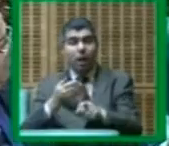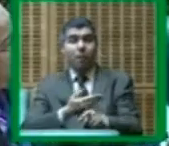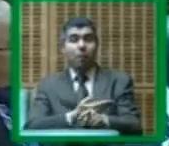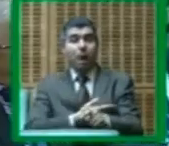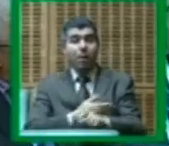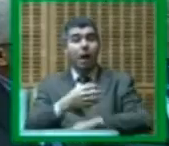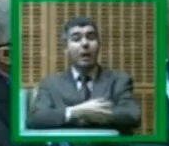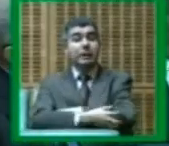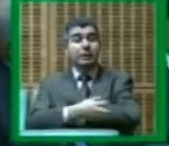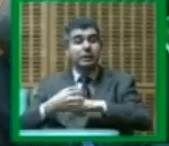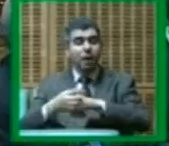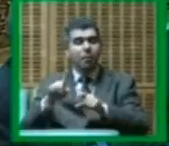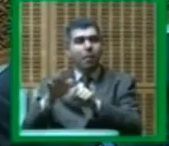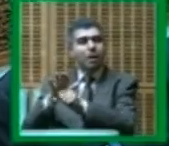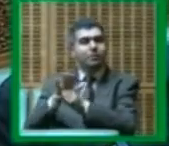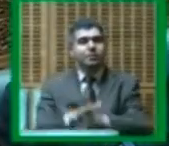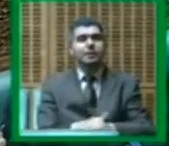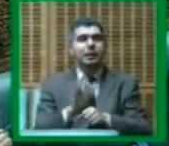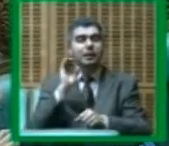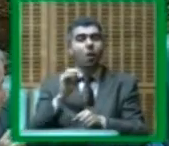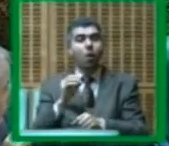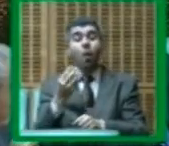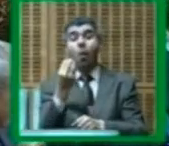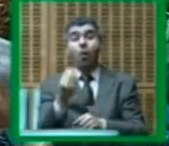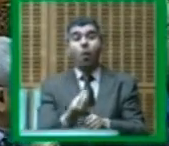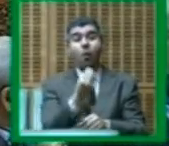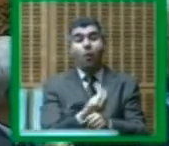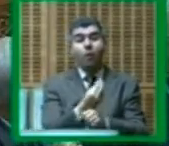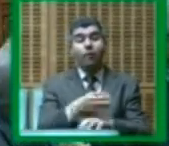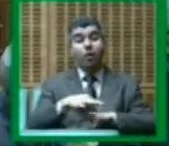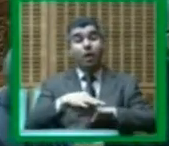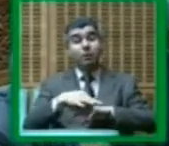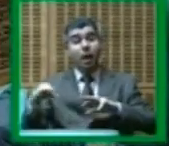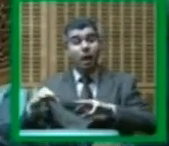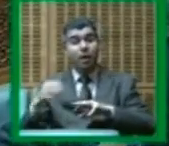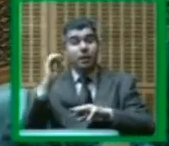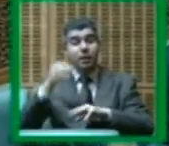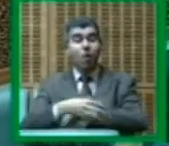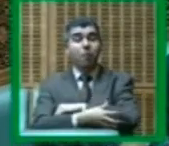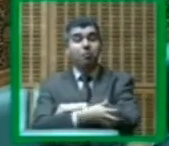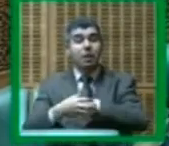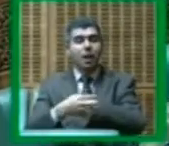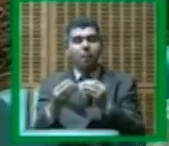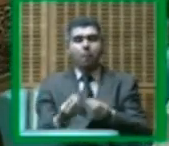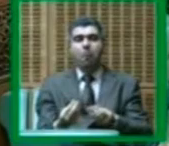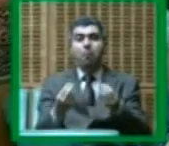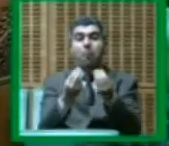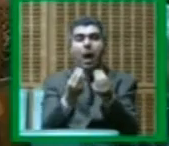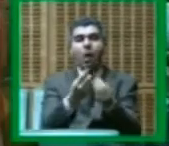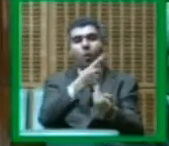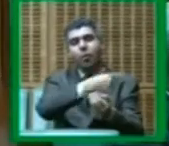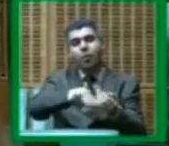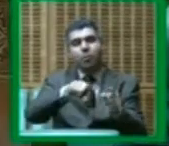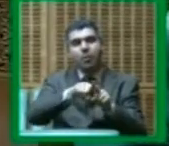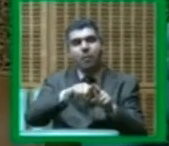المعوزة المهملة، وليس فقط أبناء المطلقة المعوزة بل أبناء